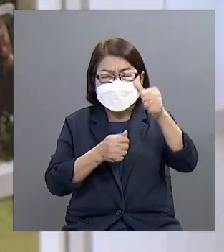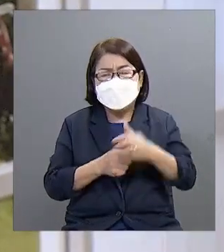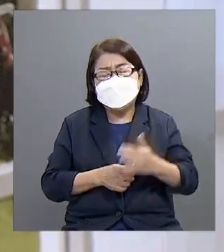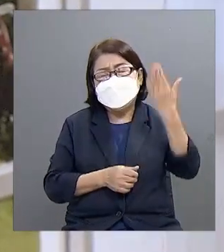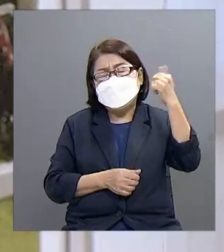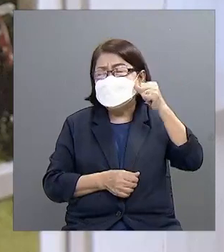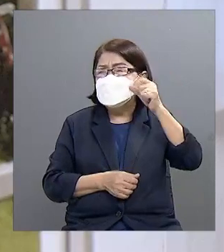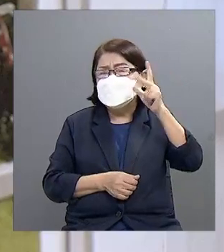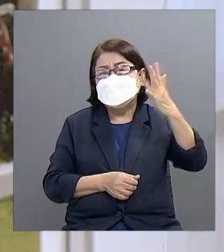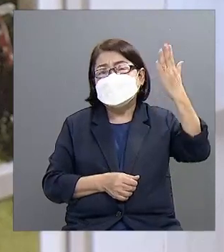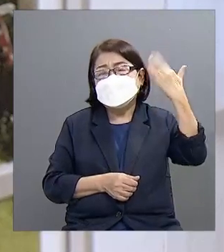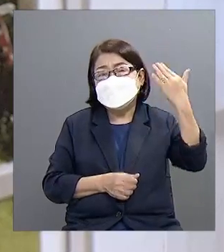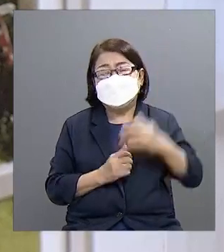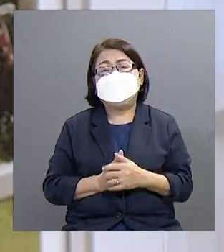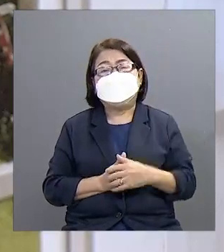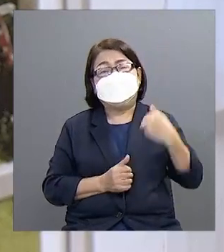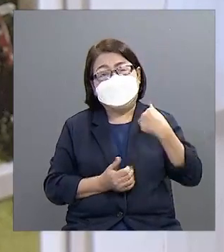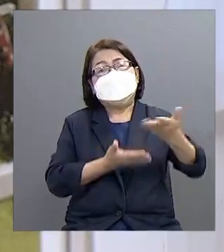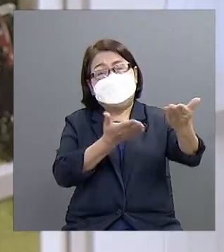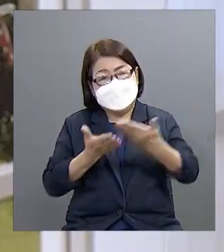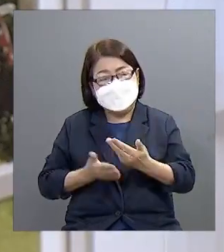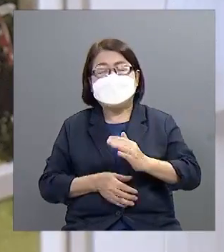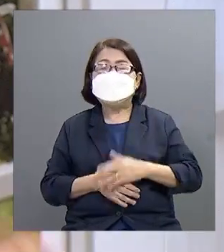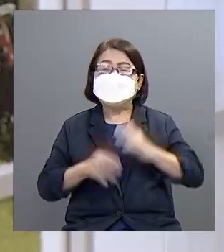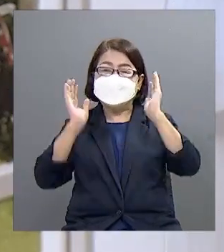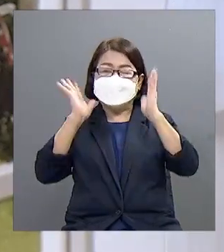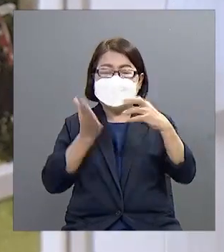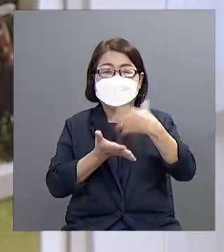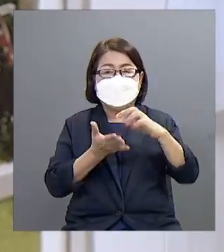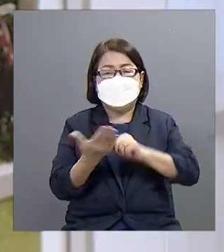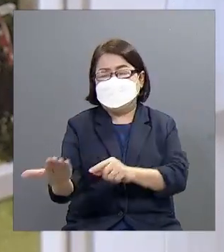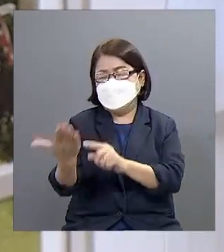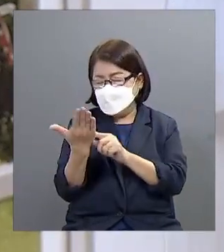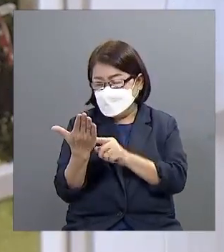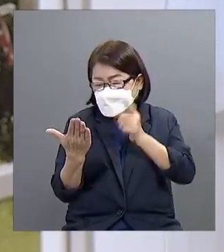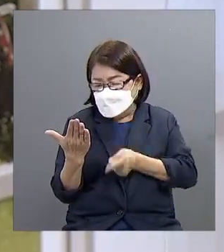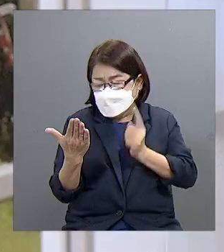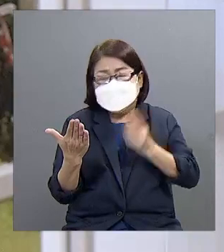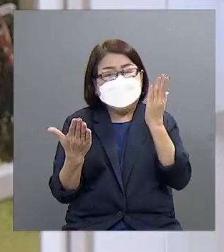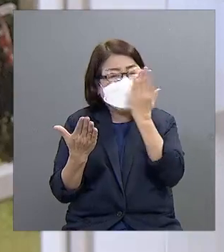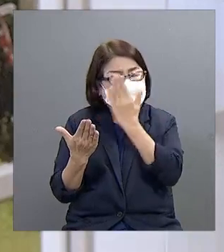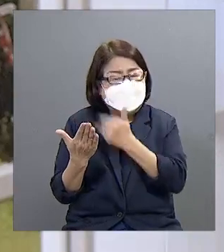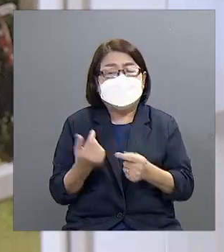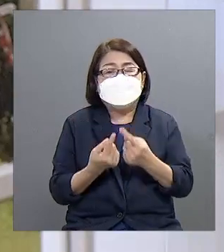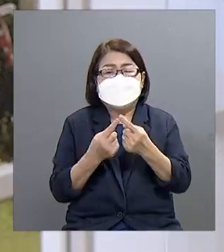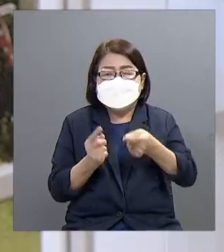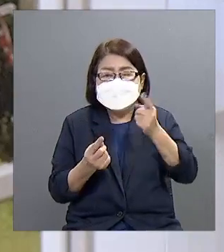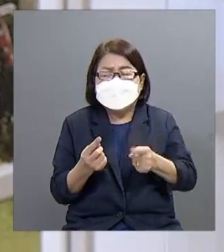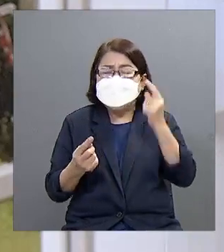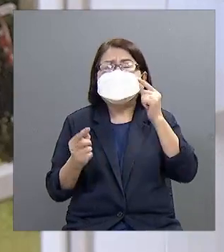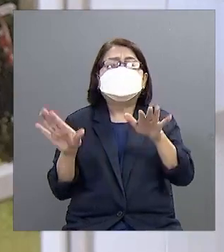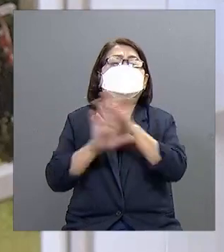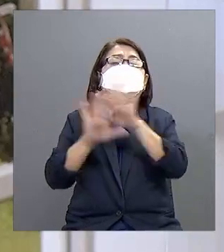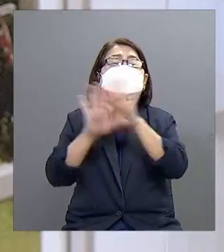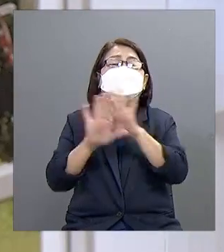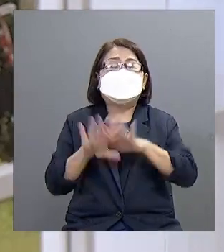ศักดิ์ก็มาออกรายการของเราต้องบอกว่าของจริงสวยมากคือตอนแรกดูแบบภาพวาดหรือเปล่า ใช่ ไหมครับแต่จริงๆคือเป็นการไล่เฉ